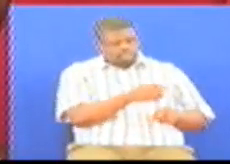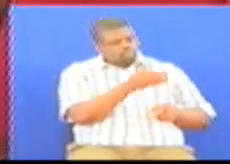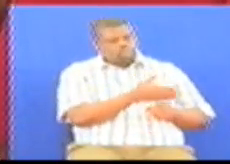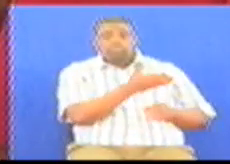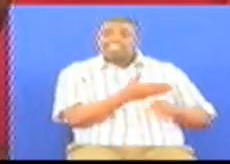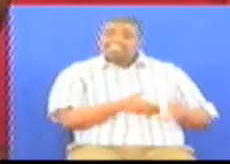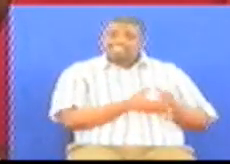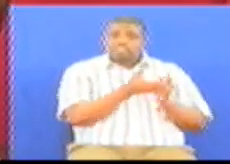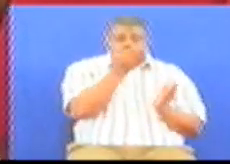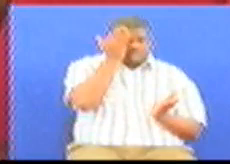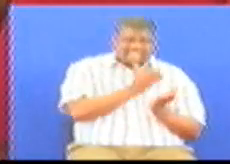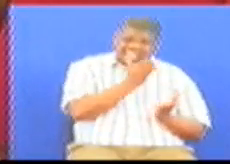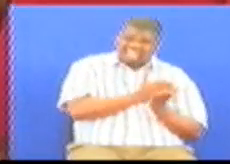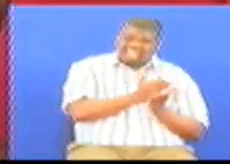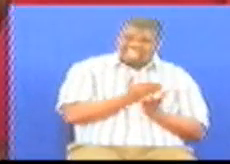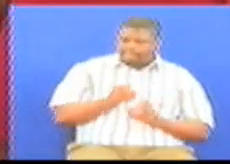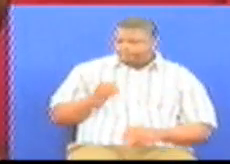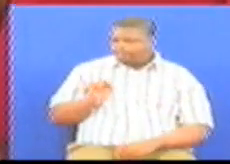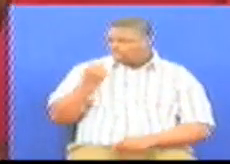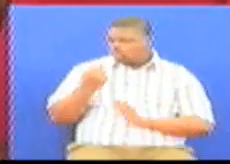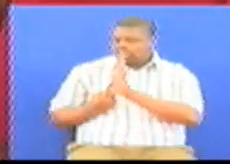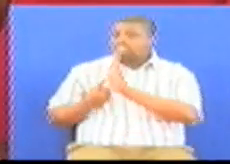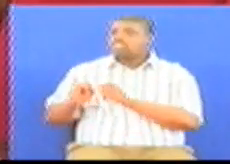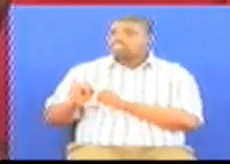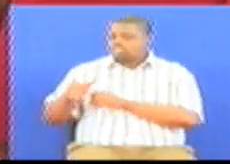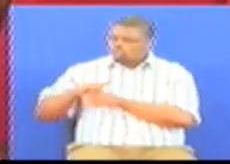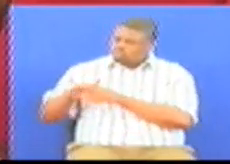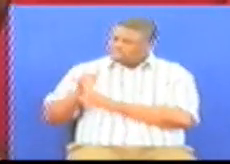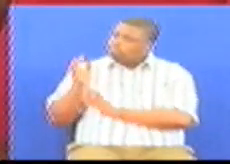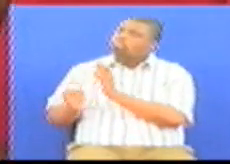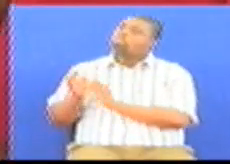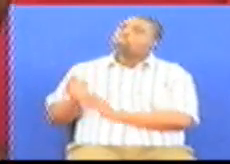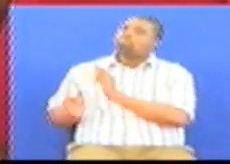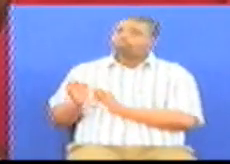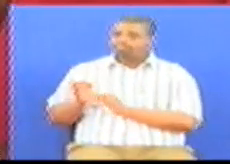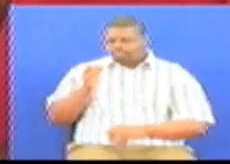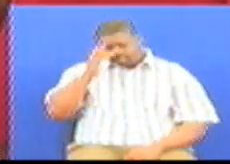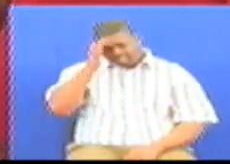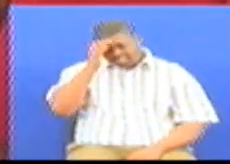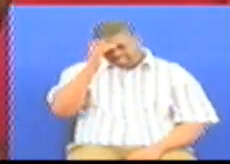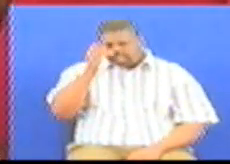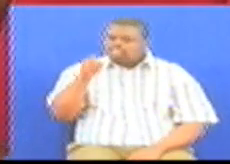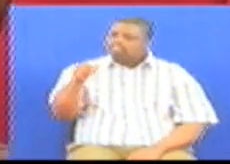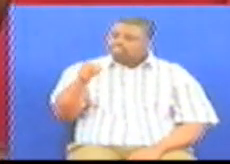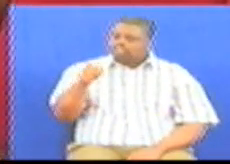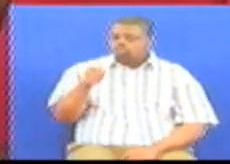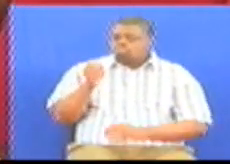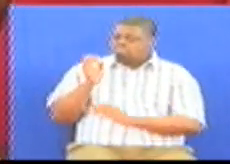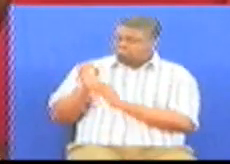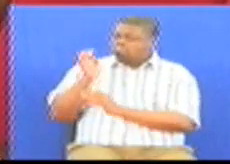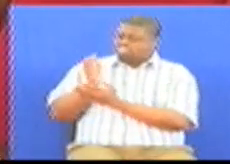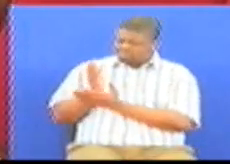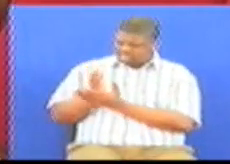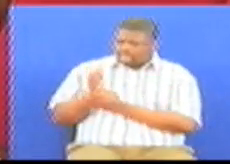kuthibitisha kama zile fedha ya milioni 60 zimetumika sahihi. Na nadhani unafahamu kwamba imethibitisha zile milioni 60 zimetumika